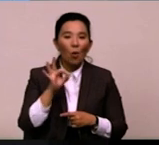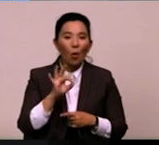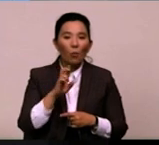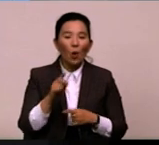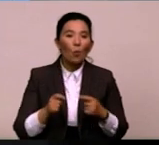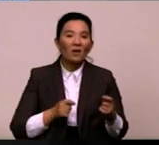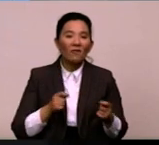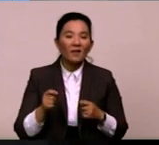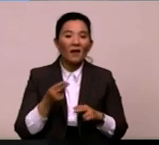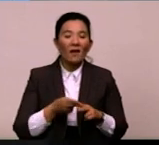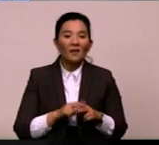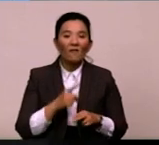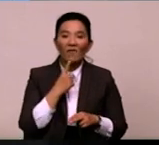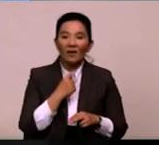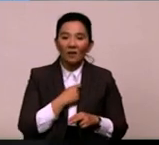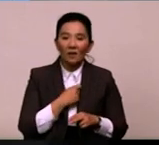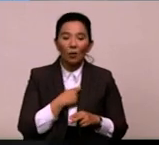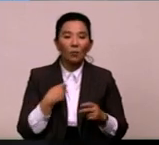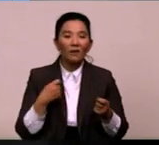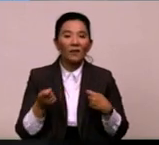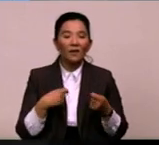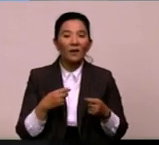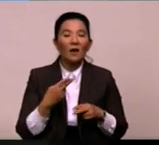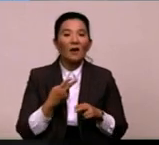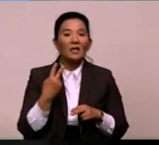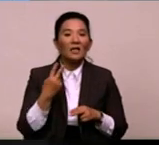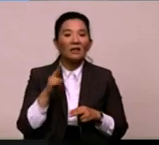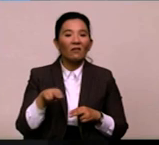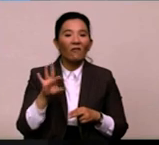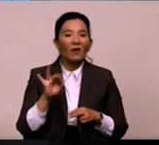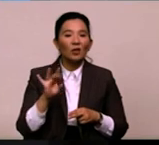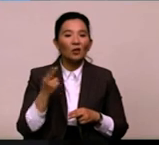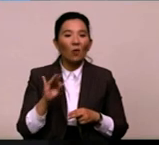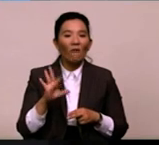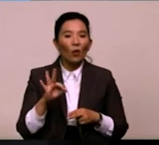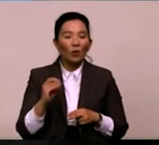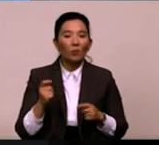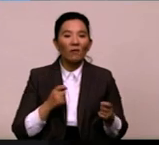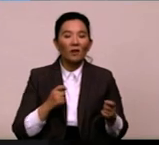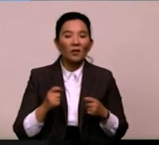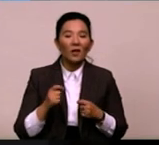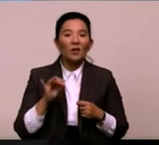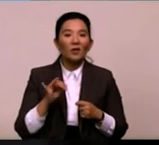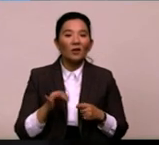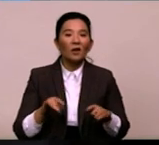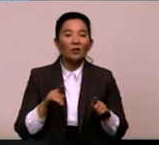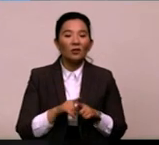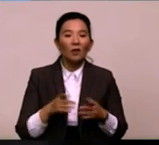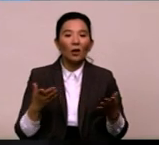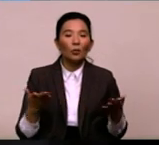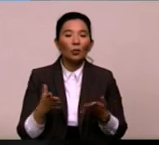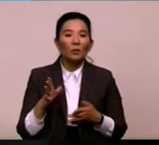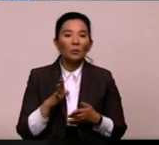управлении. Это военное управление, дворцовое управление, управление, конечно, которое